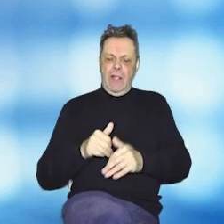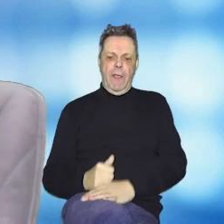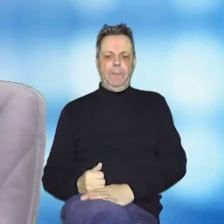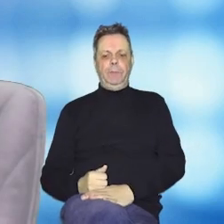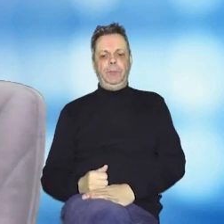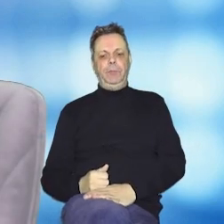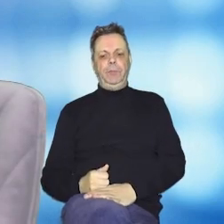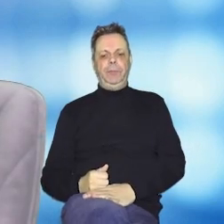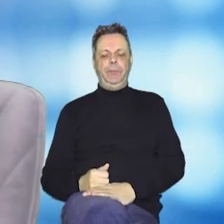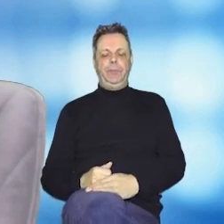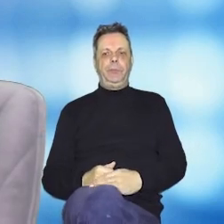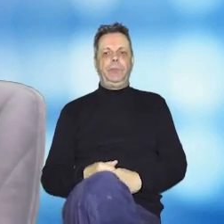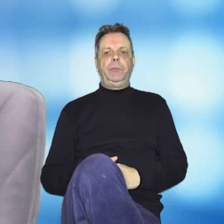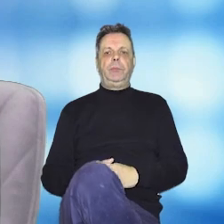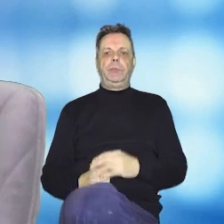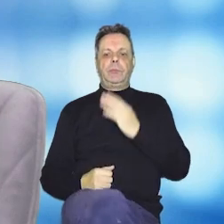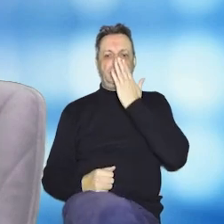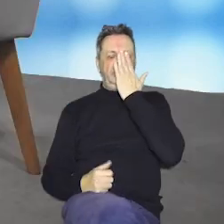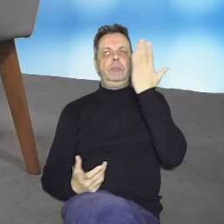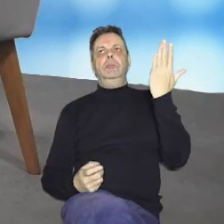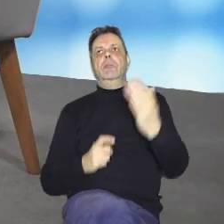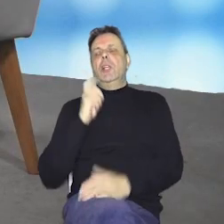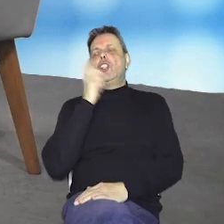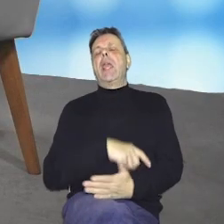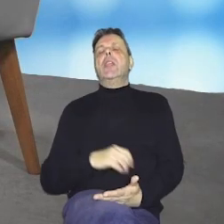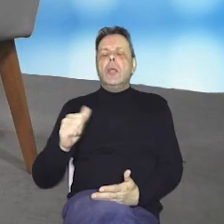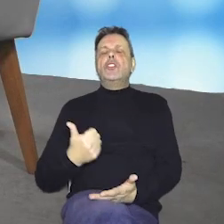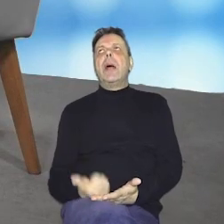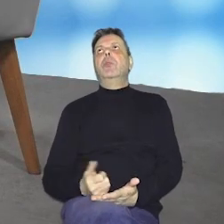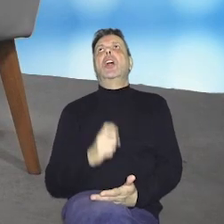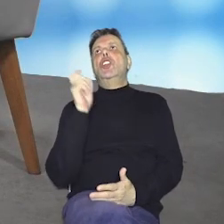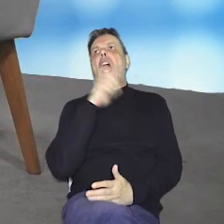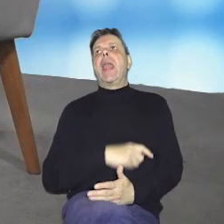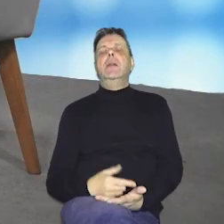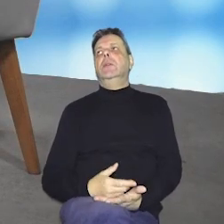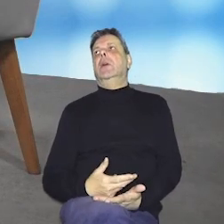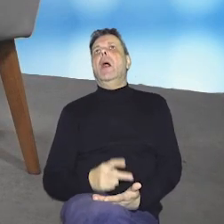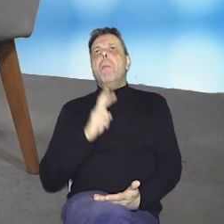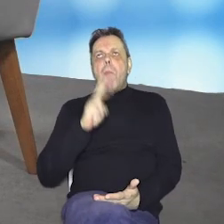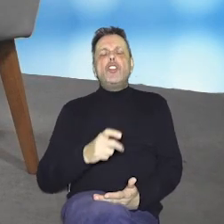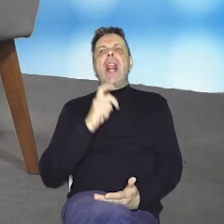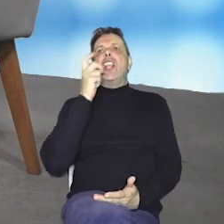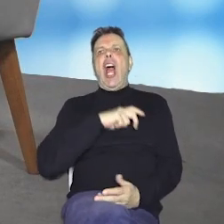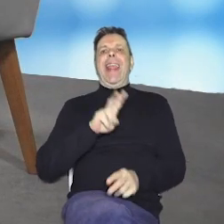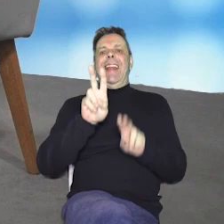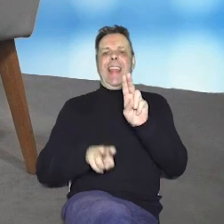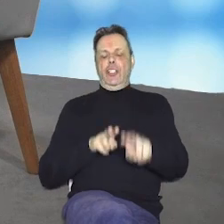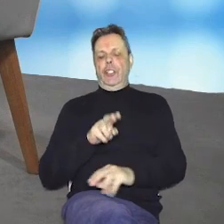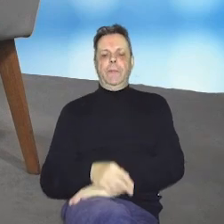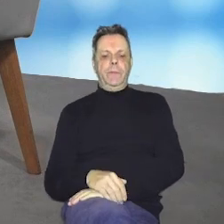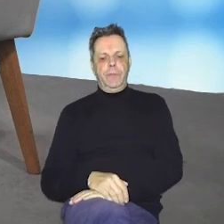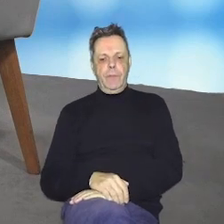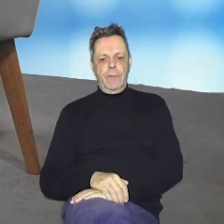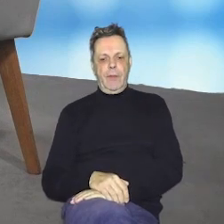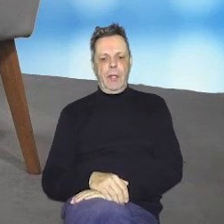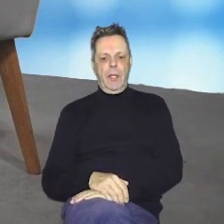izmigoljili. Recite, čaj. Može li čaj izliječiti? Govorimo o nametnike u našem tijelu, odnosno na